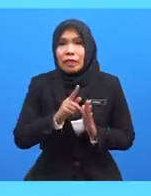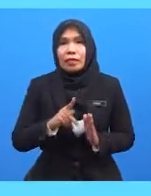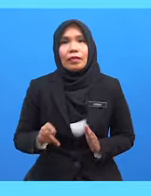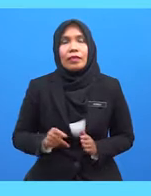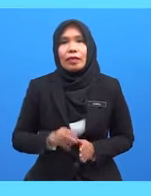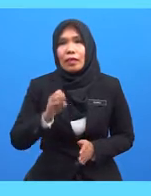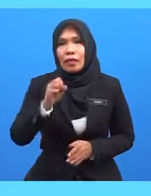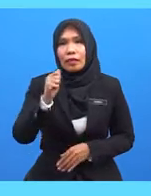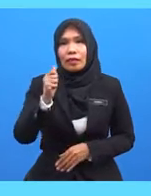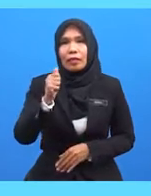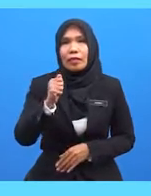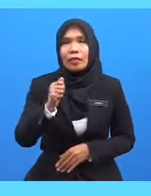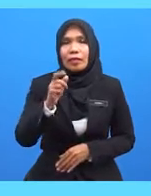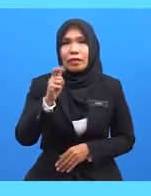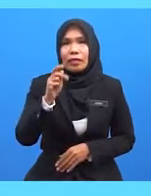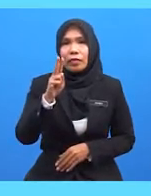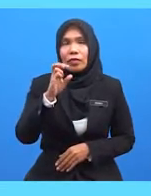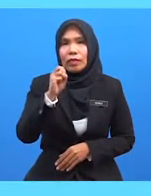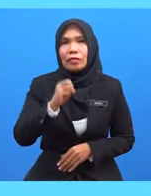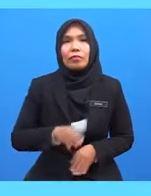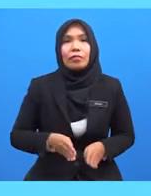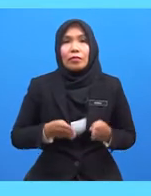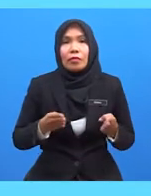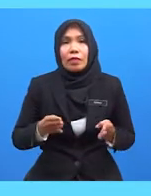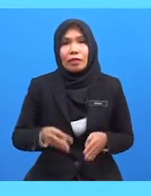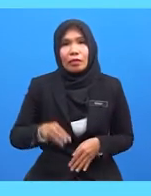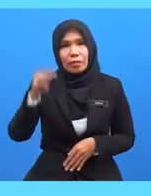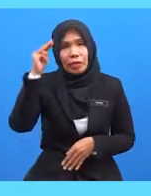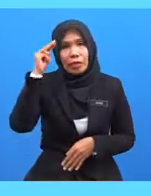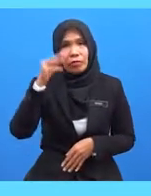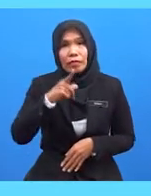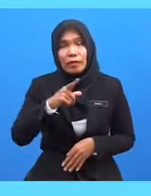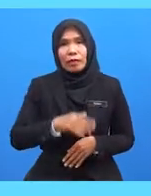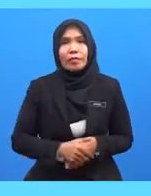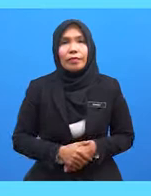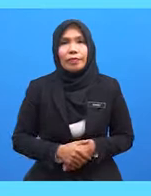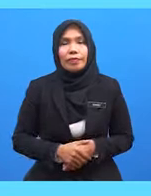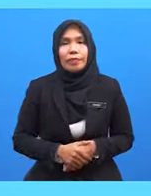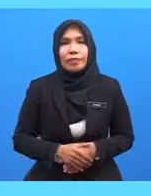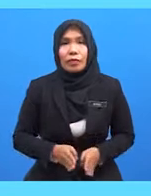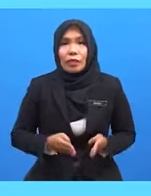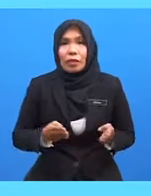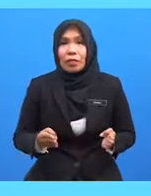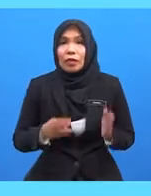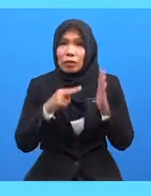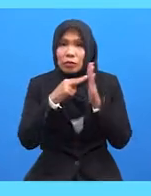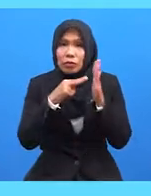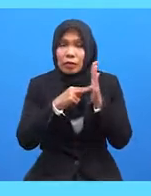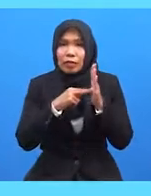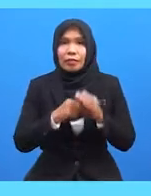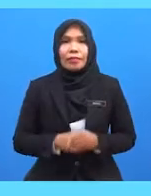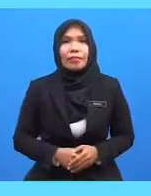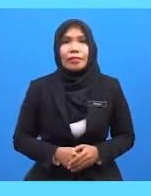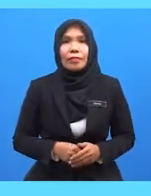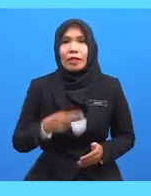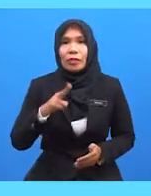tulisan Jawi tersebar luas. Bahasa undang-undang, hukum kanun Melaka dan